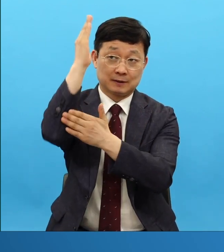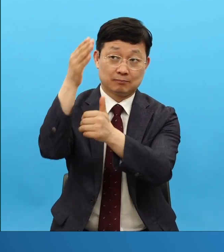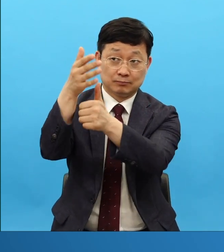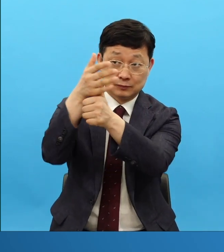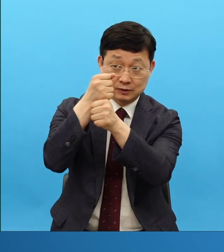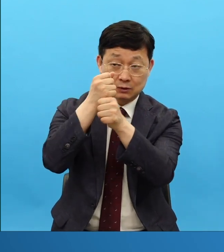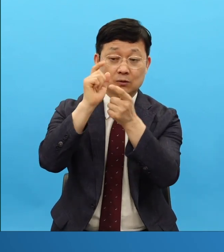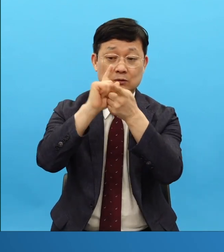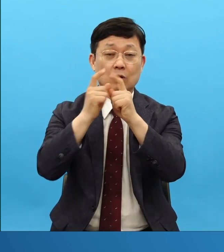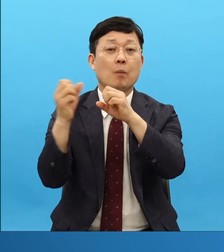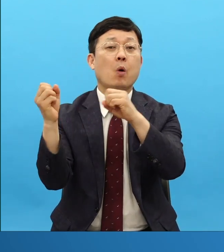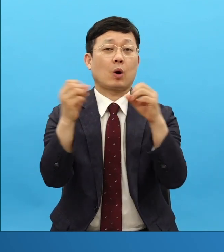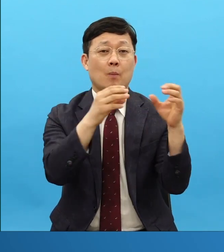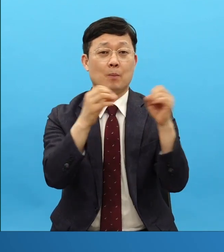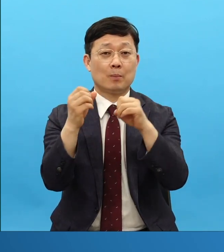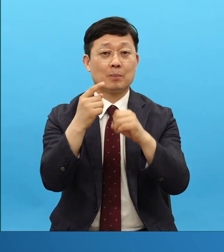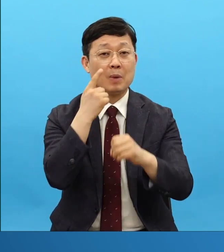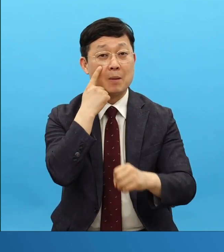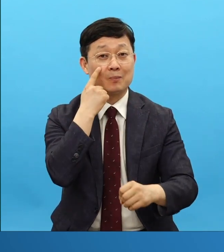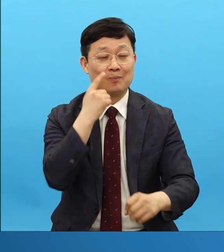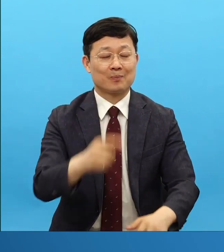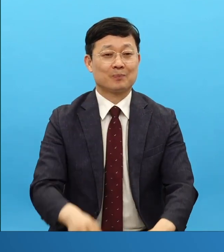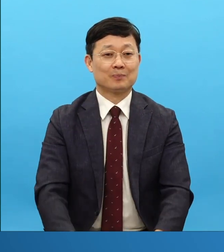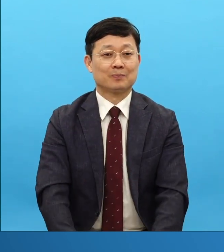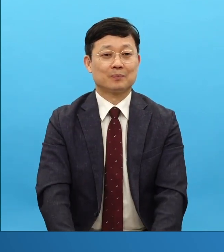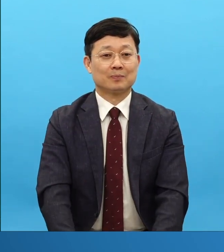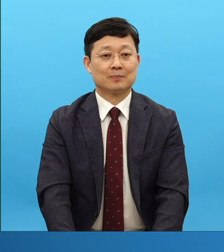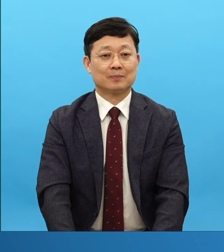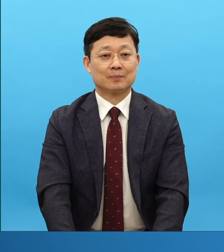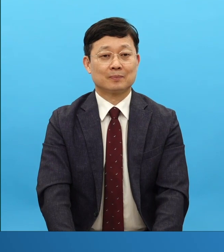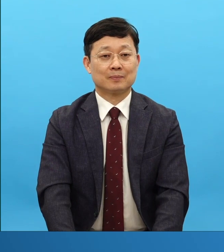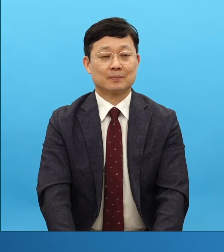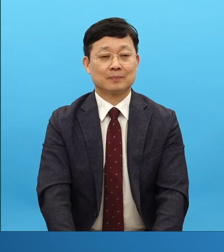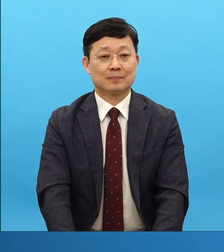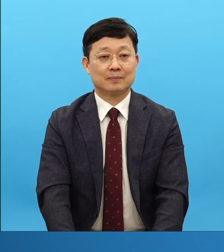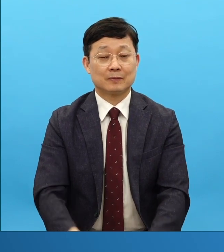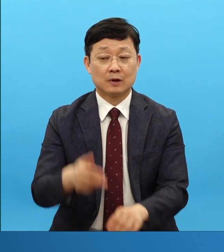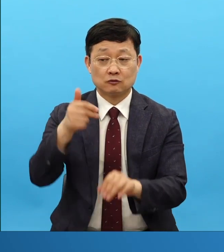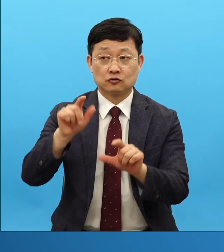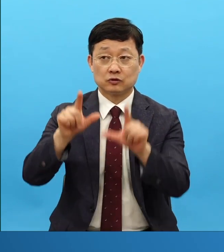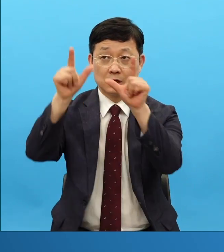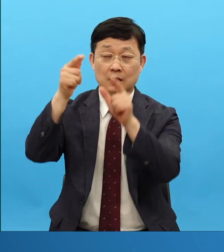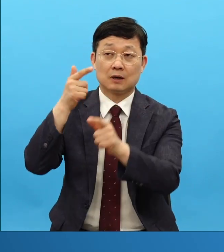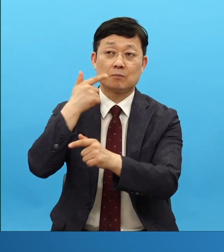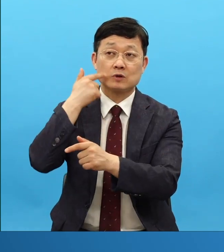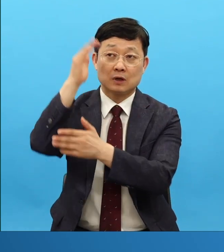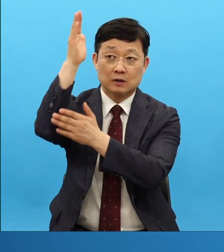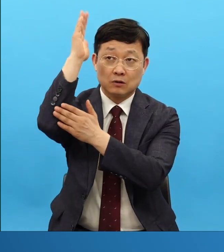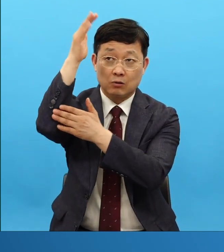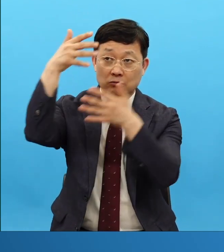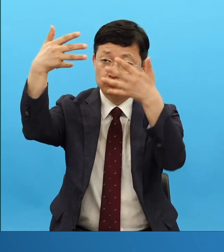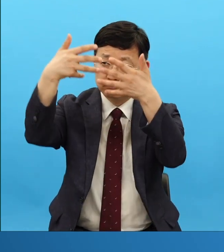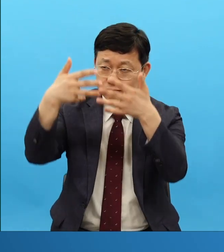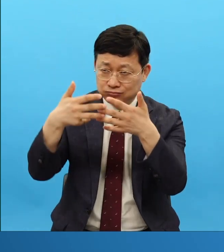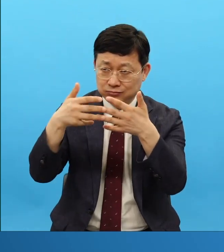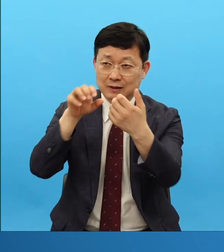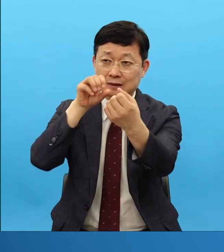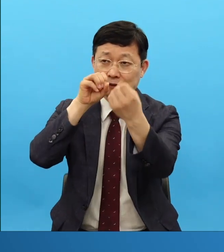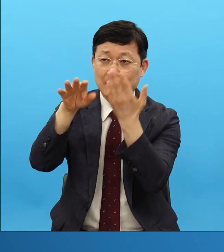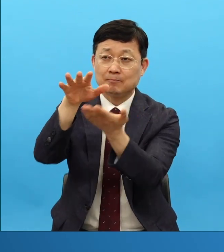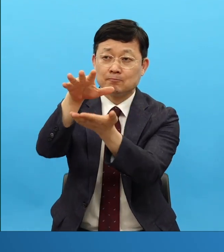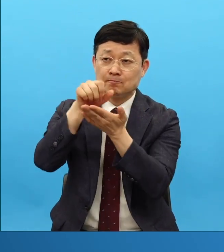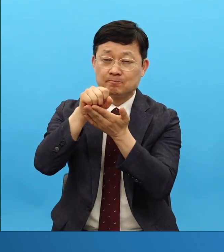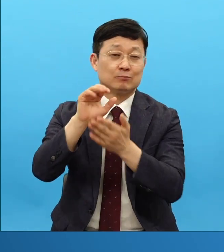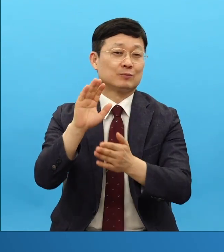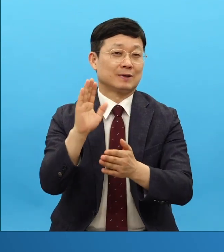포럼 하는 겁니다. We must hold this, gather together, and have forum. 그리고 주일날 강단 메시지에서 답을 얻는 겁니다. In the Sunday